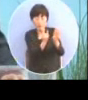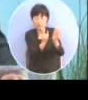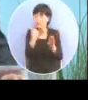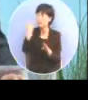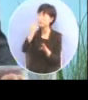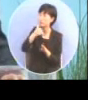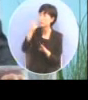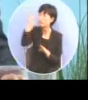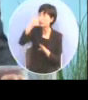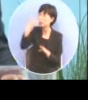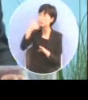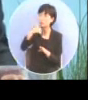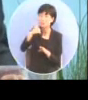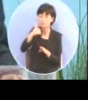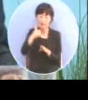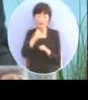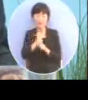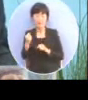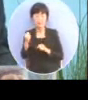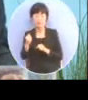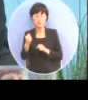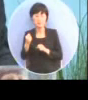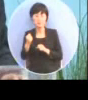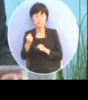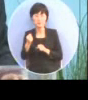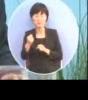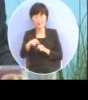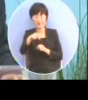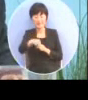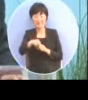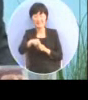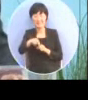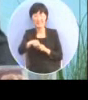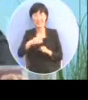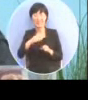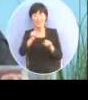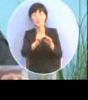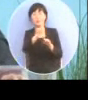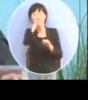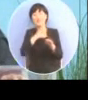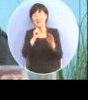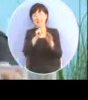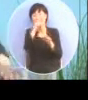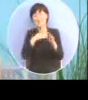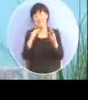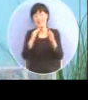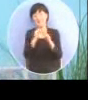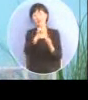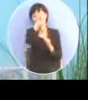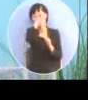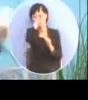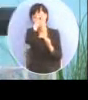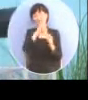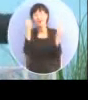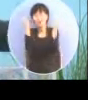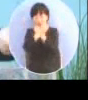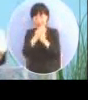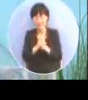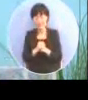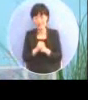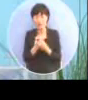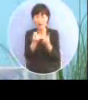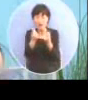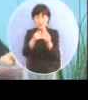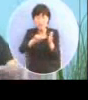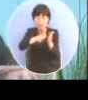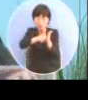người thò đầu ra. Ô, ông là ai đấy? Cuối cùng nhầm vào, mình nhầm tầng rồi, đáng lẽ một căn chung cư tầng trên mà.